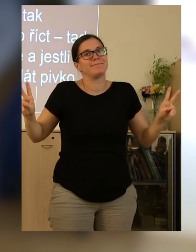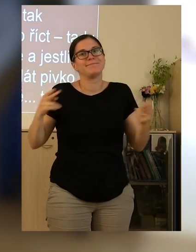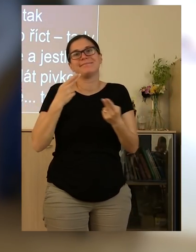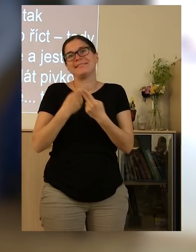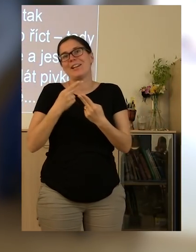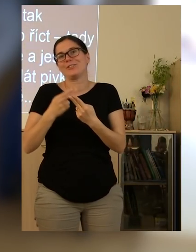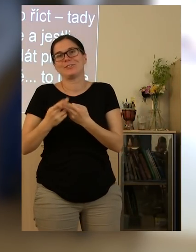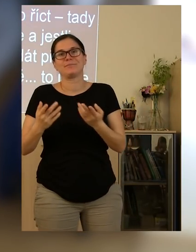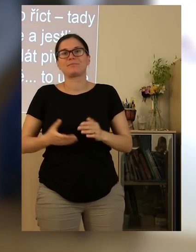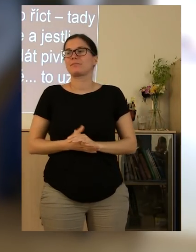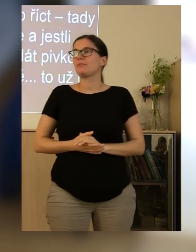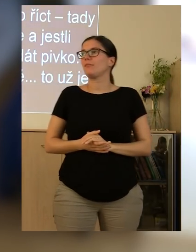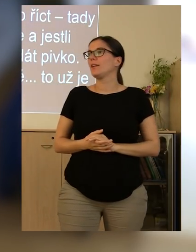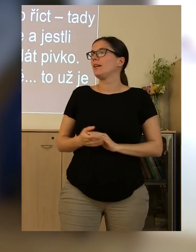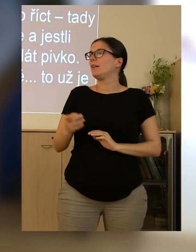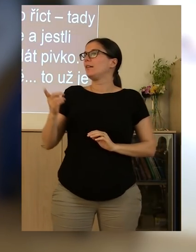dohody.